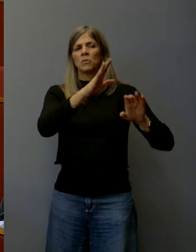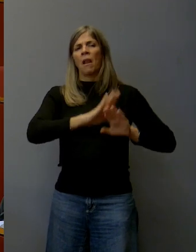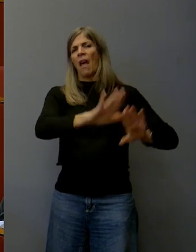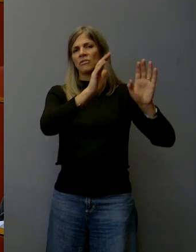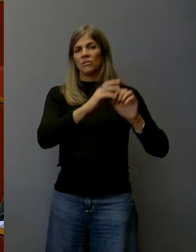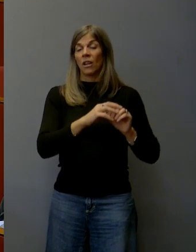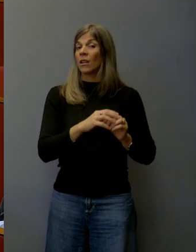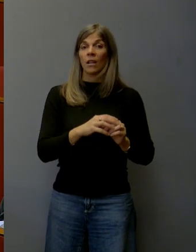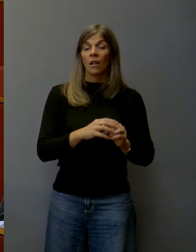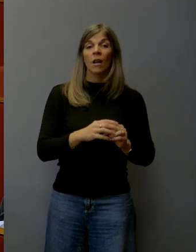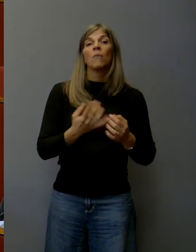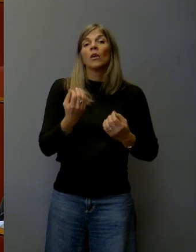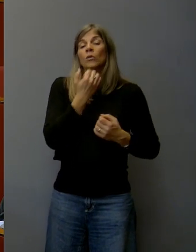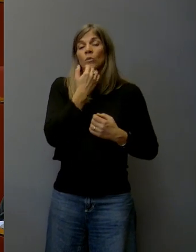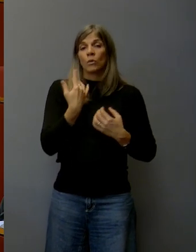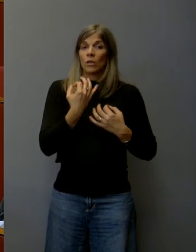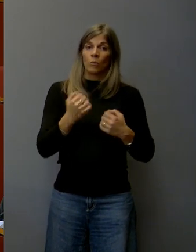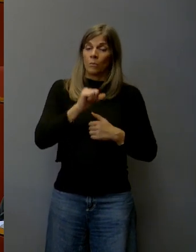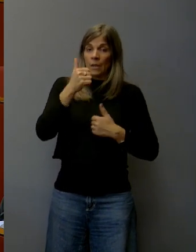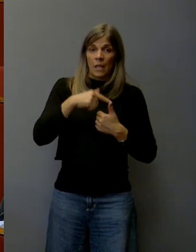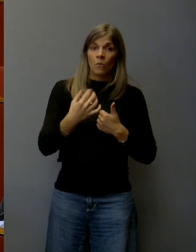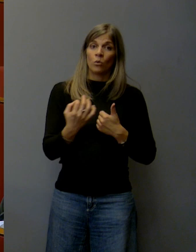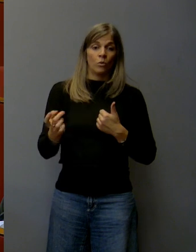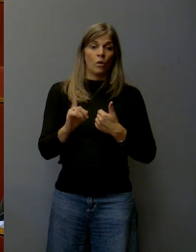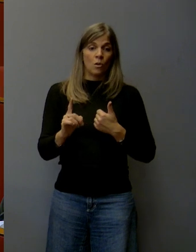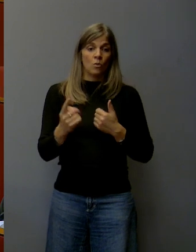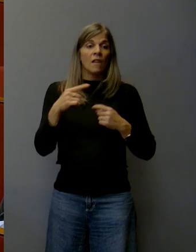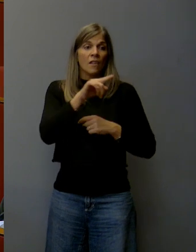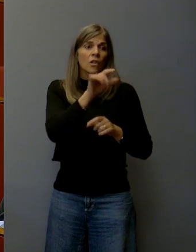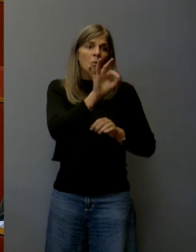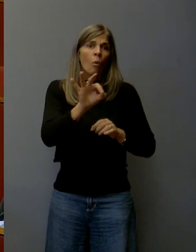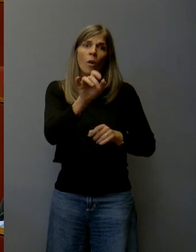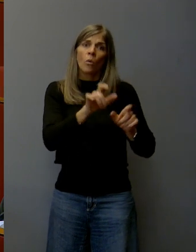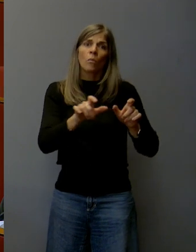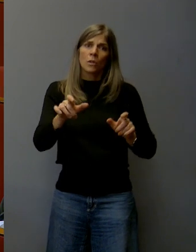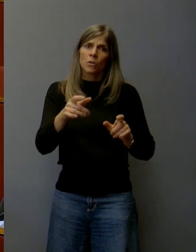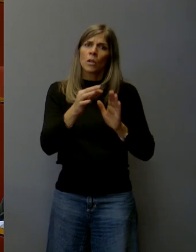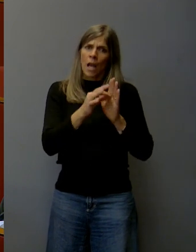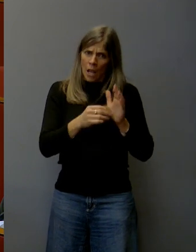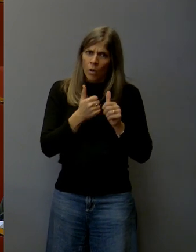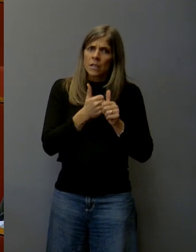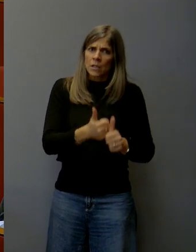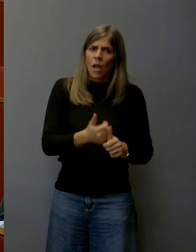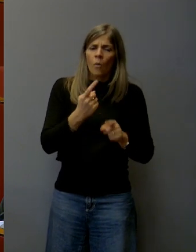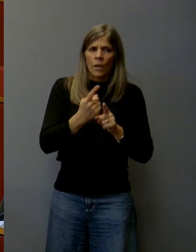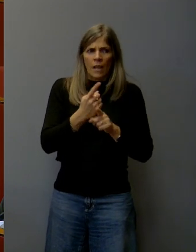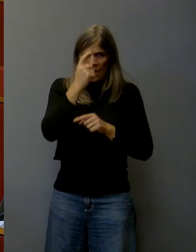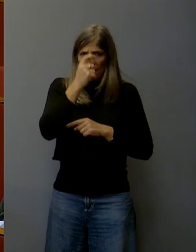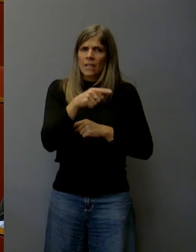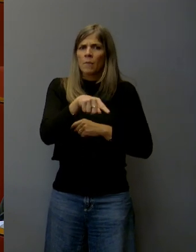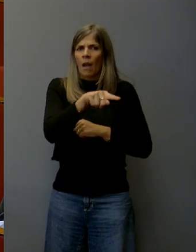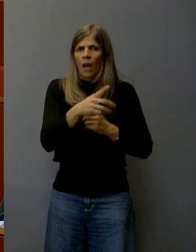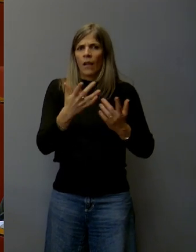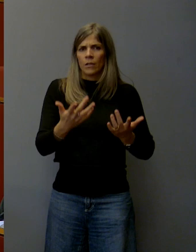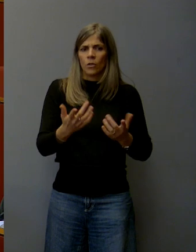Allora uno perché non è giusto per chi eventualmente invece le regole no Le segue e non sarebbe male